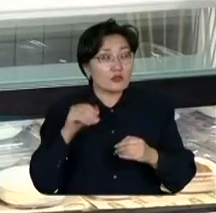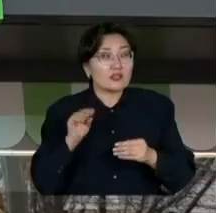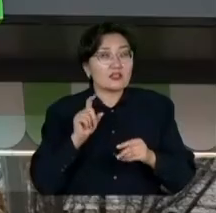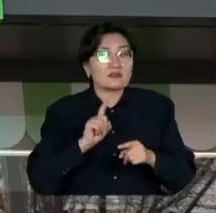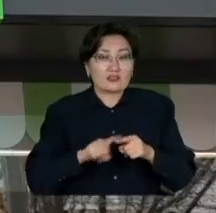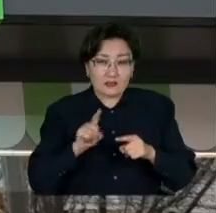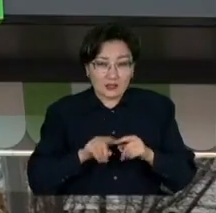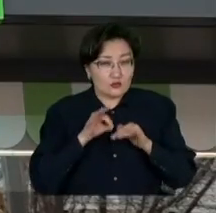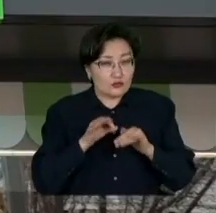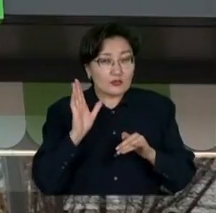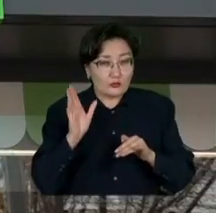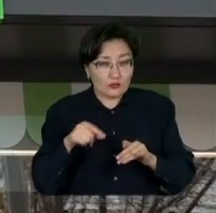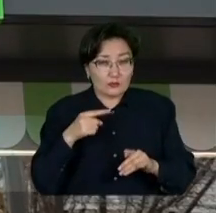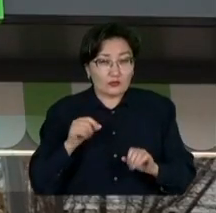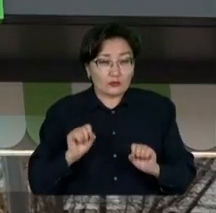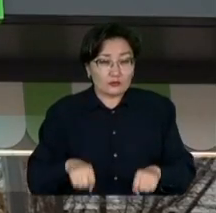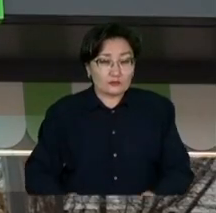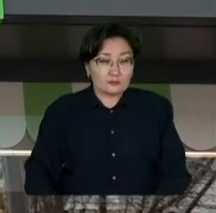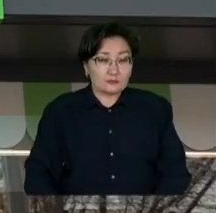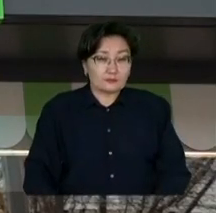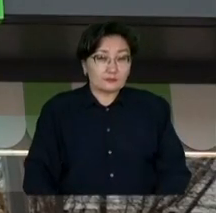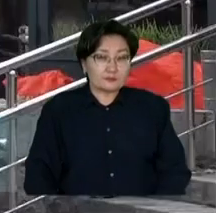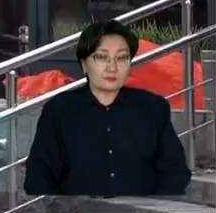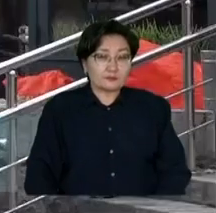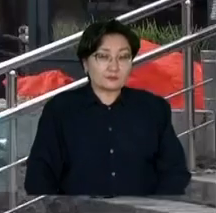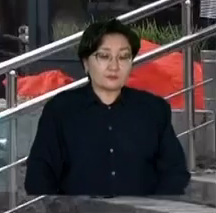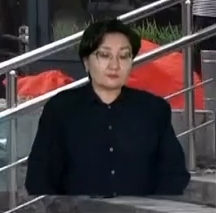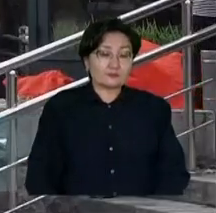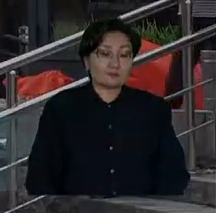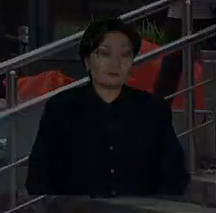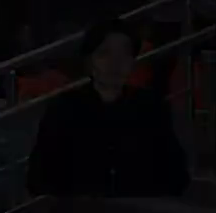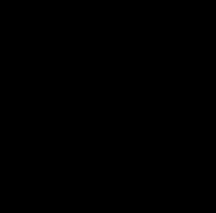деген сөз. Еркебұлан Серікұлы, Адель Ақжаркенова, Мирам Исабеков, Алматы телеарнасы.